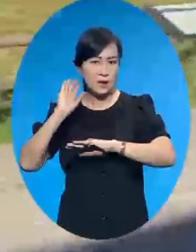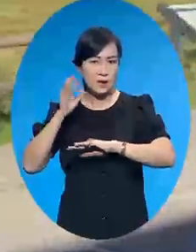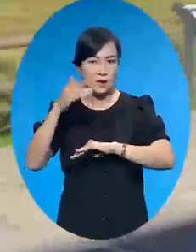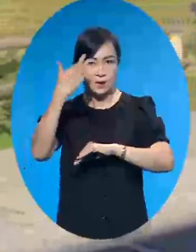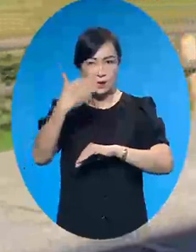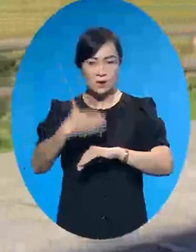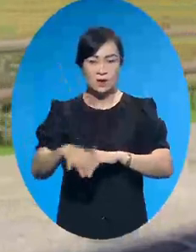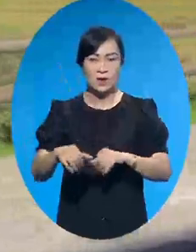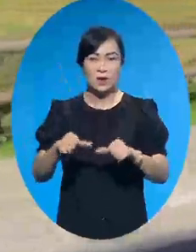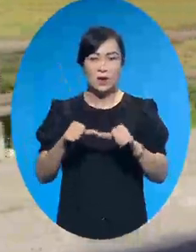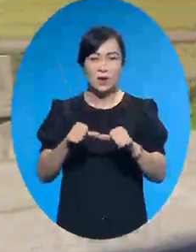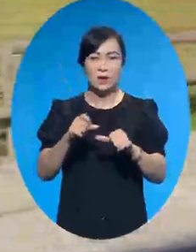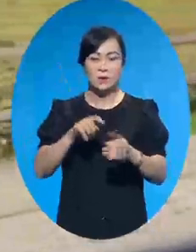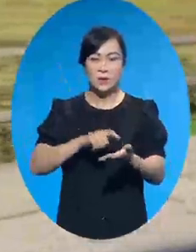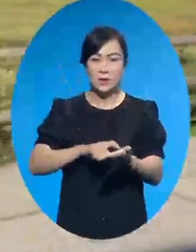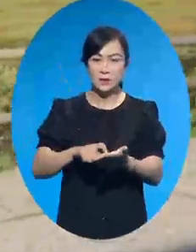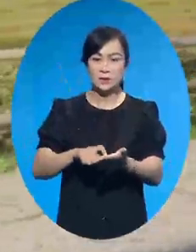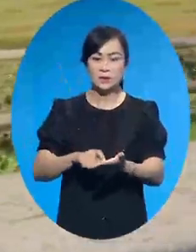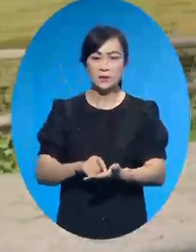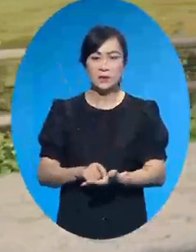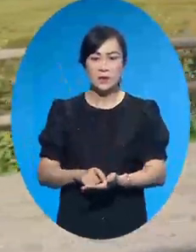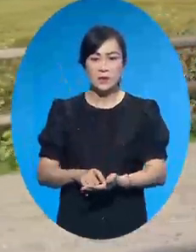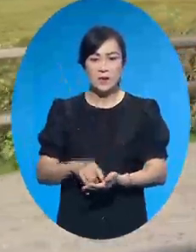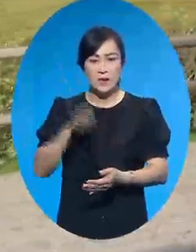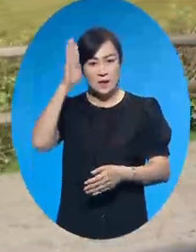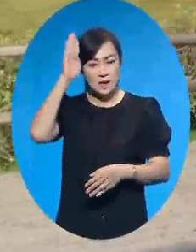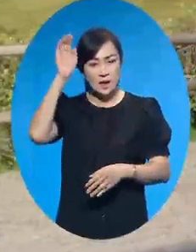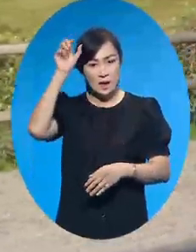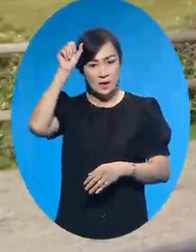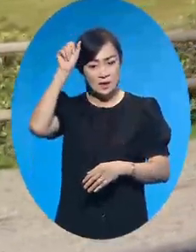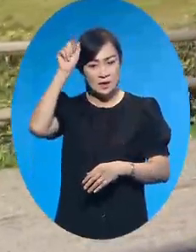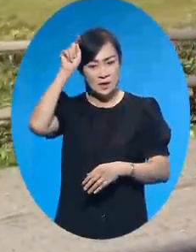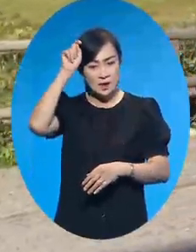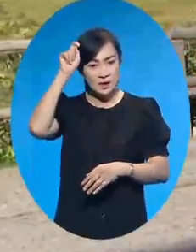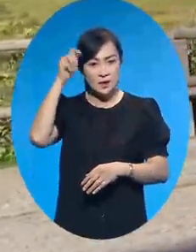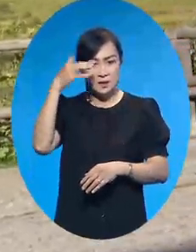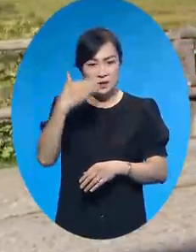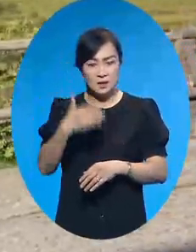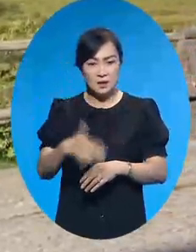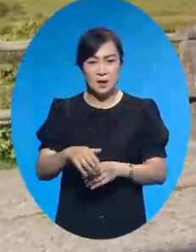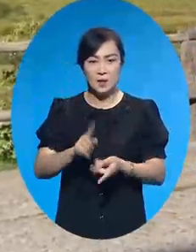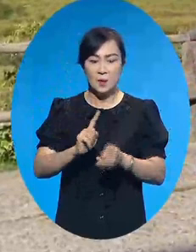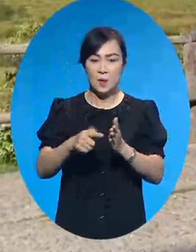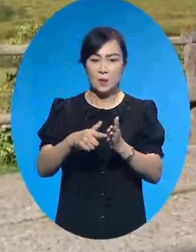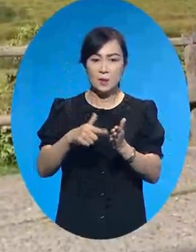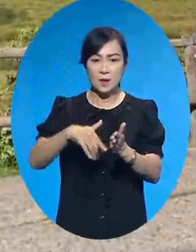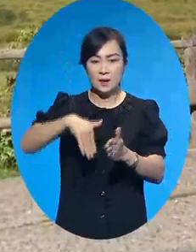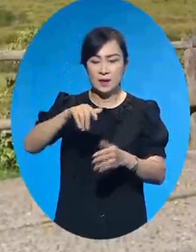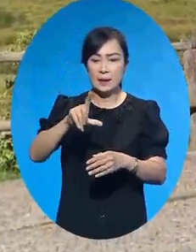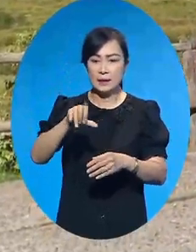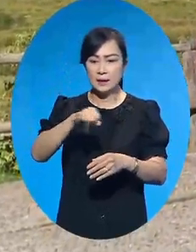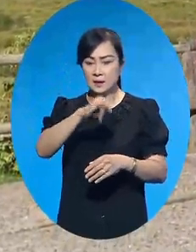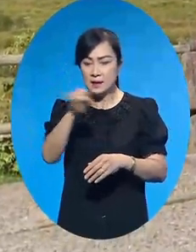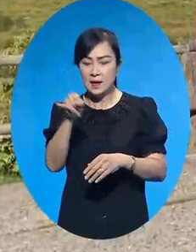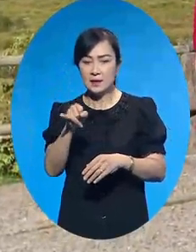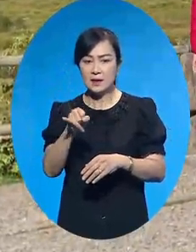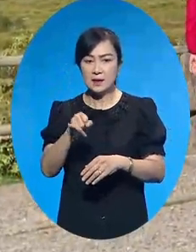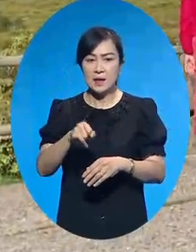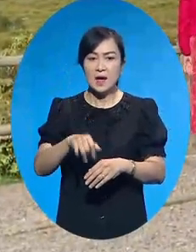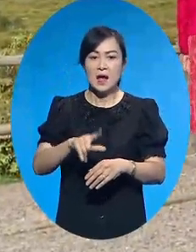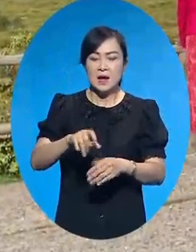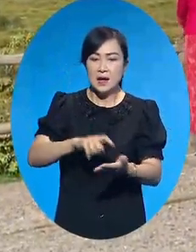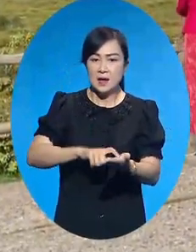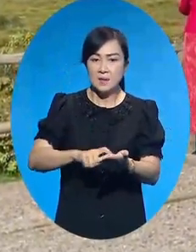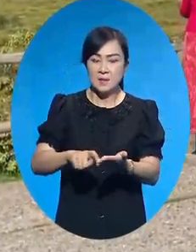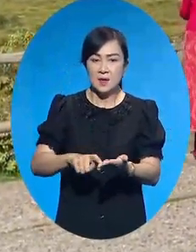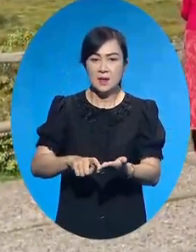diễn ra tại bang Wyoming, Mỹ. Nhận xét của phần thận trọng của ông Powell diễn ra sau 11 lần tăng lãi suất liên tục, đẩy lãi suất cơ bản của